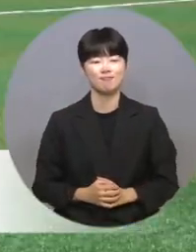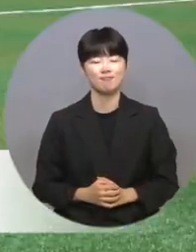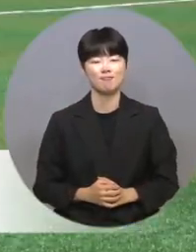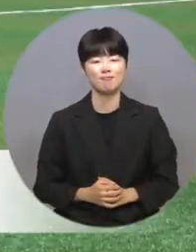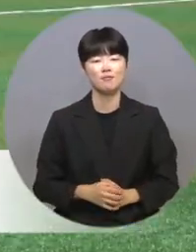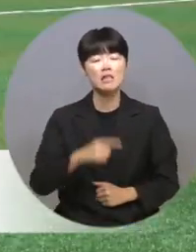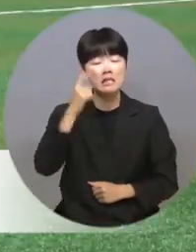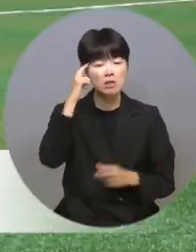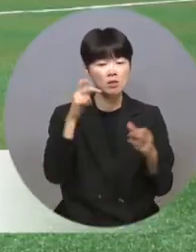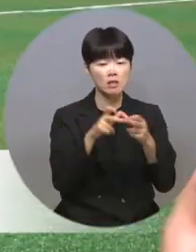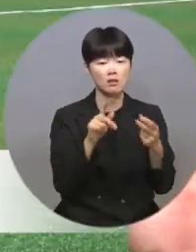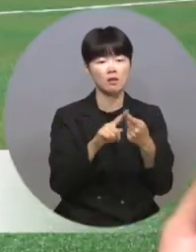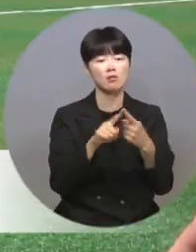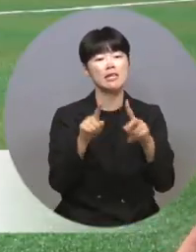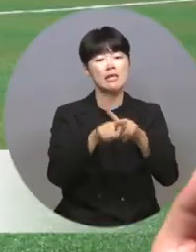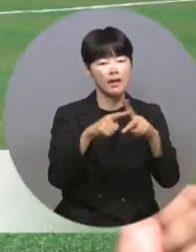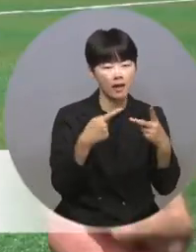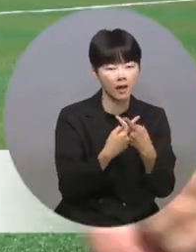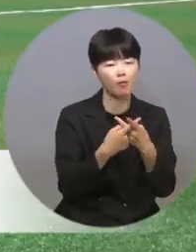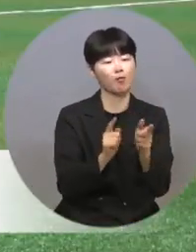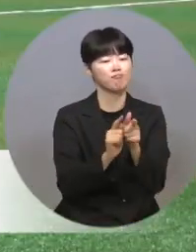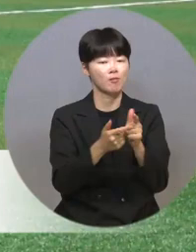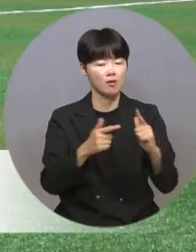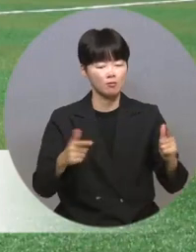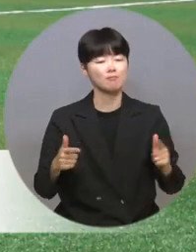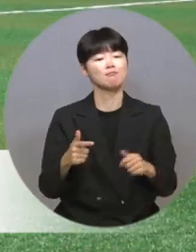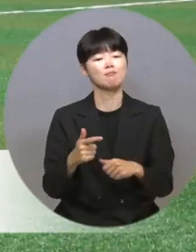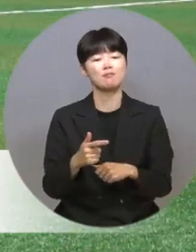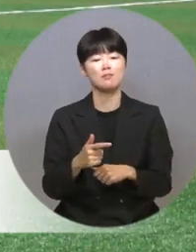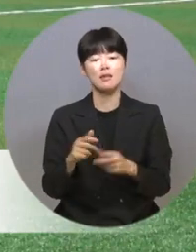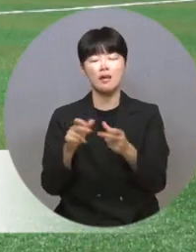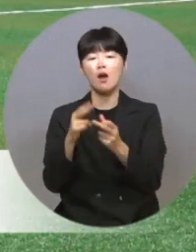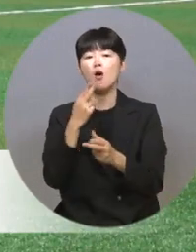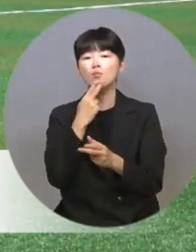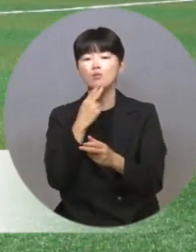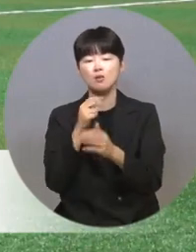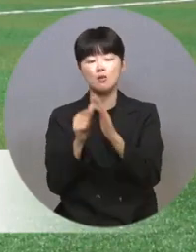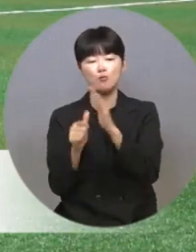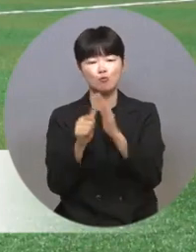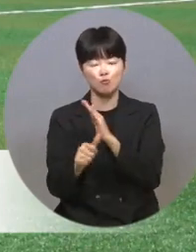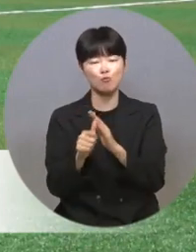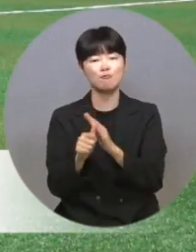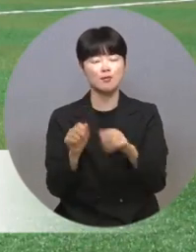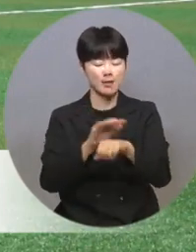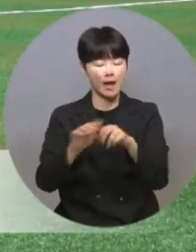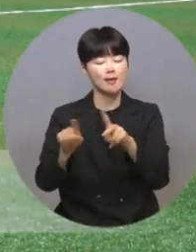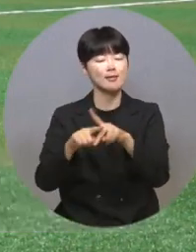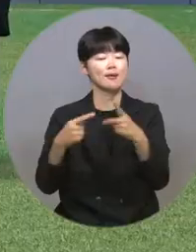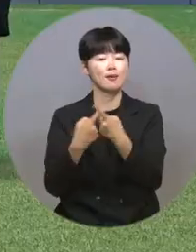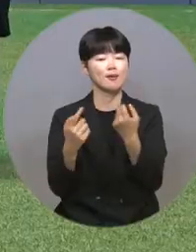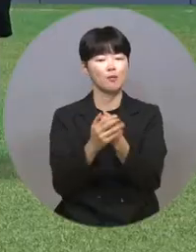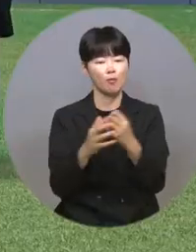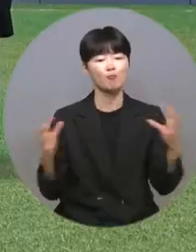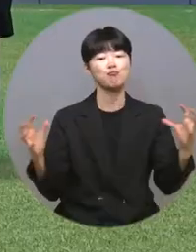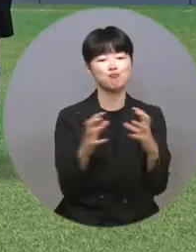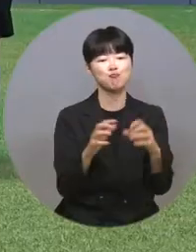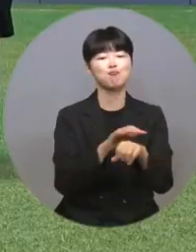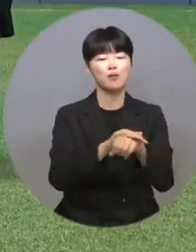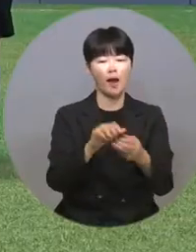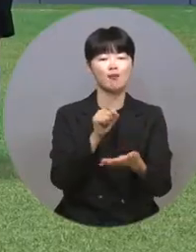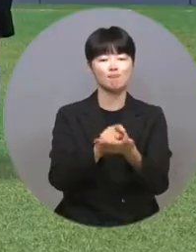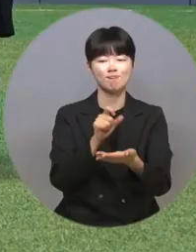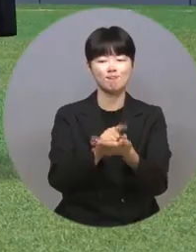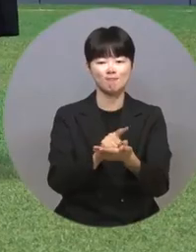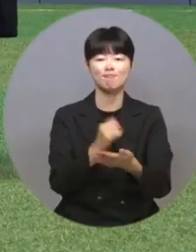장애에 대한 이해도나 이런 것들이 이제 비장애인 파트너 선수들도 이해를 하면서 지금 거의 원팀으로 같이 운동을 할 수 있을 정도로. 이번 축구대회는